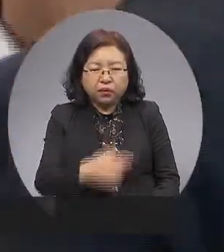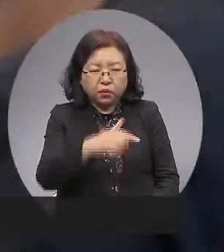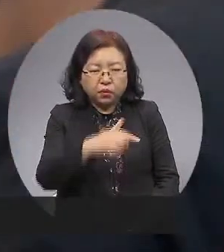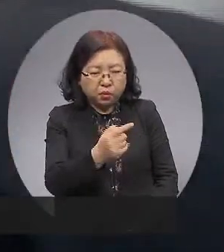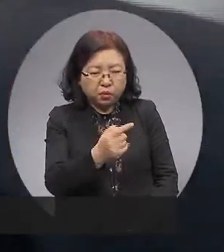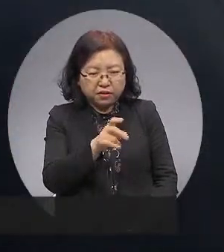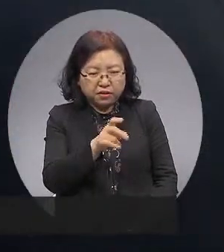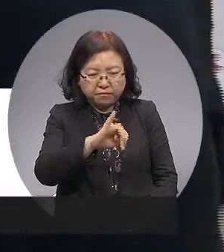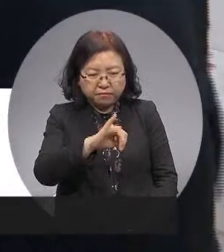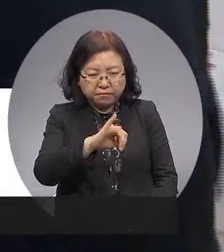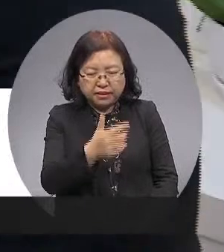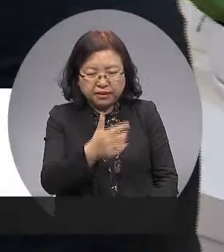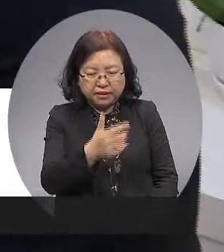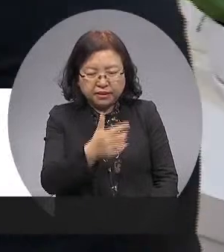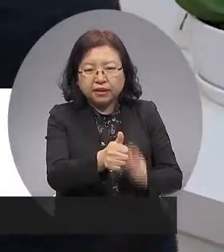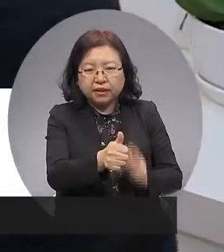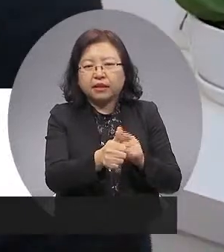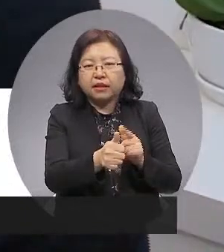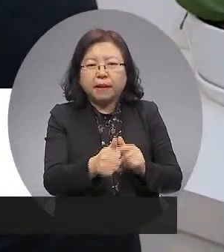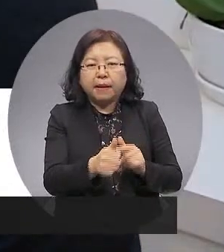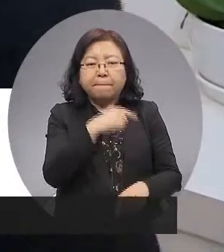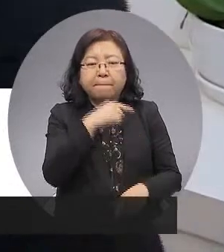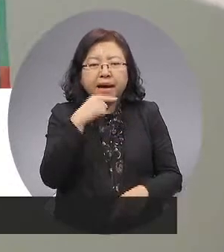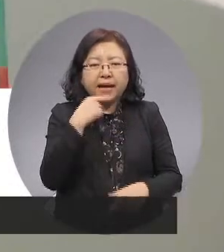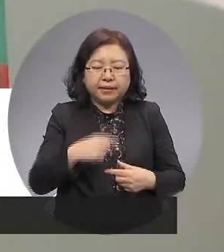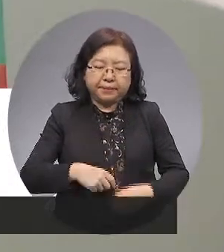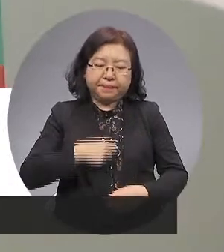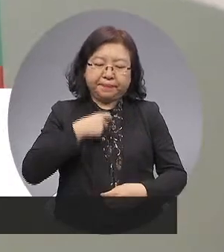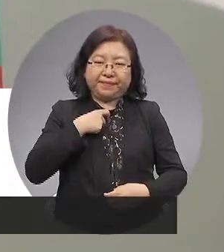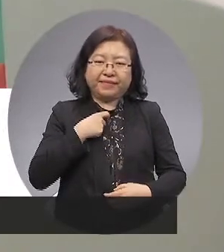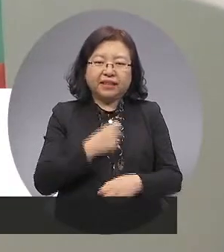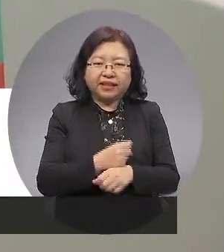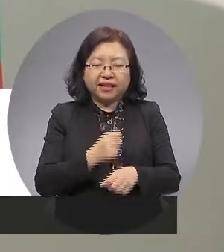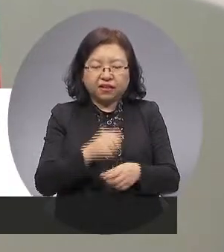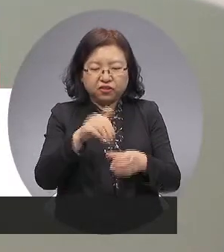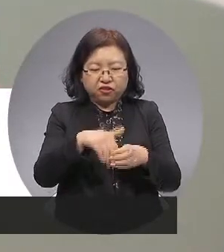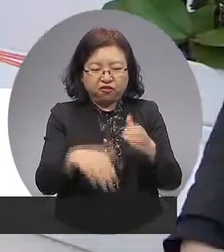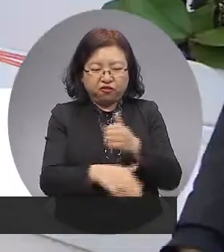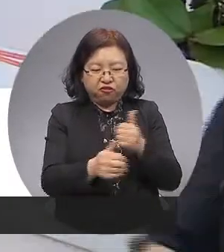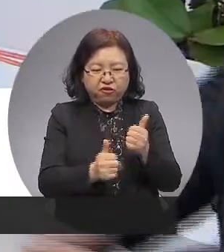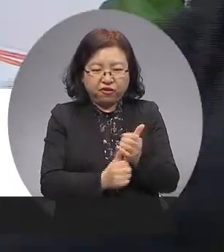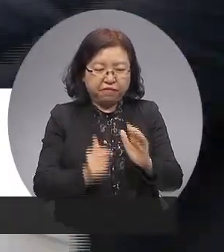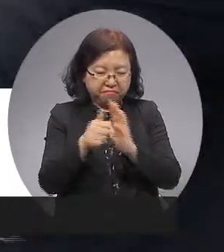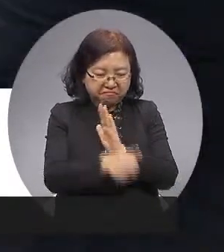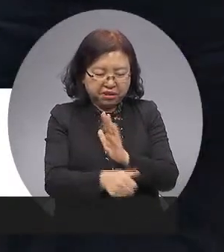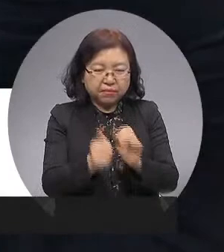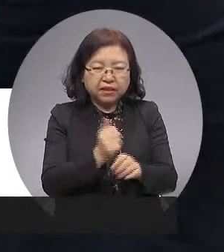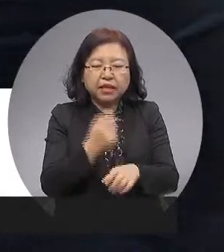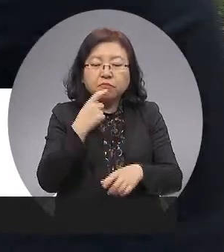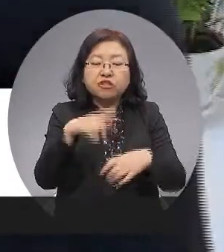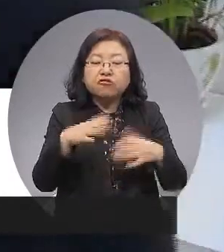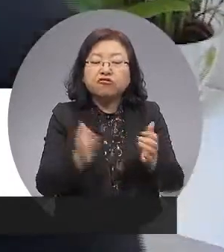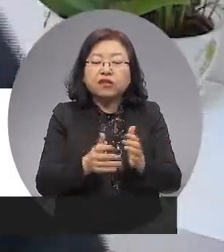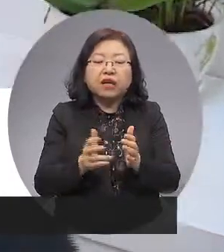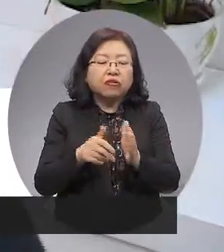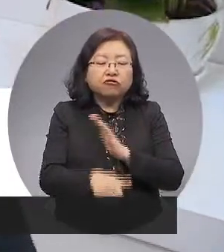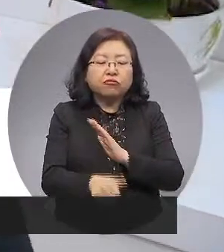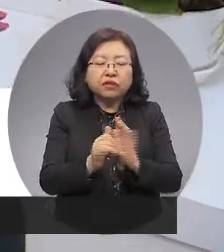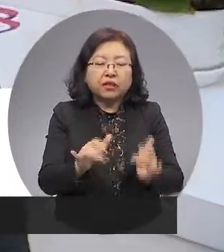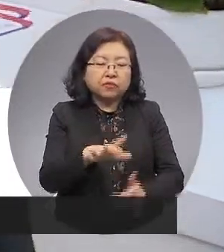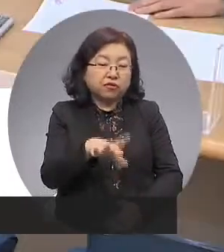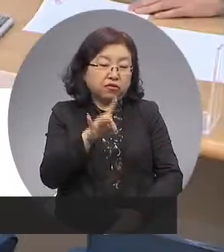노영민 전 대통령 비서실장이 파란색 넥타이를 메고 선관위에 들어섭니다. 민주당 후보 가운데